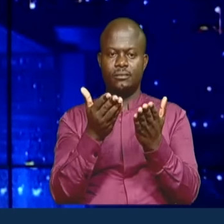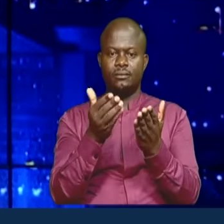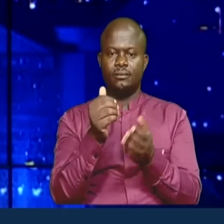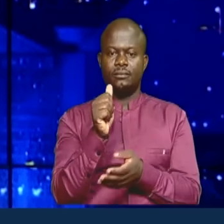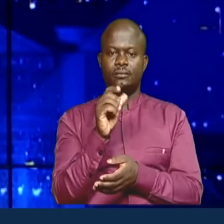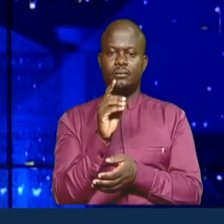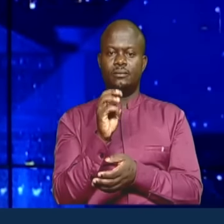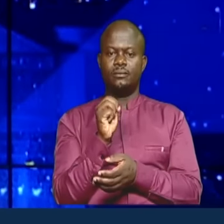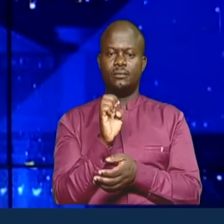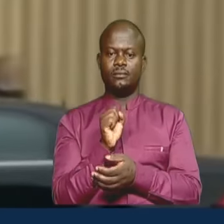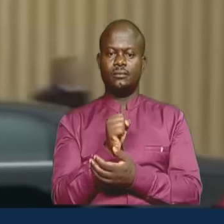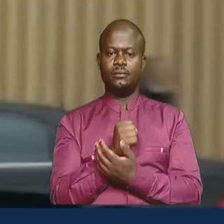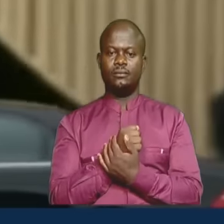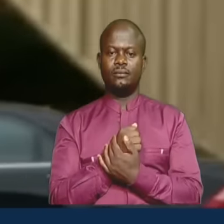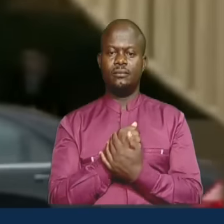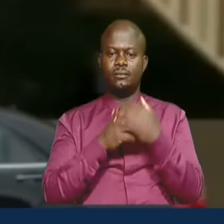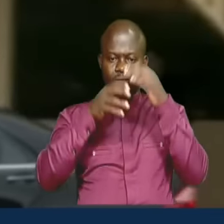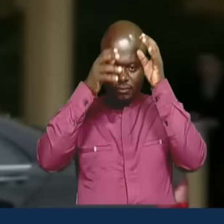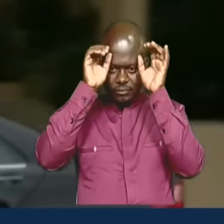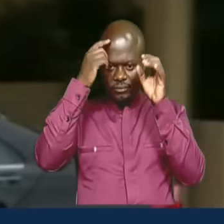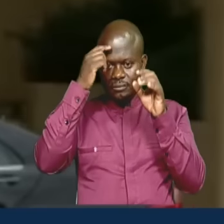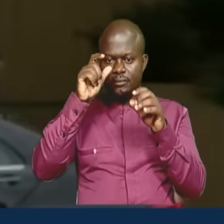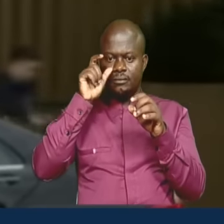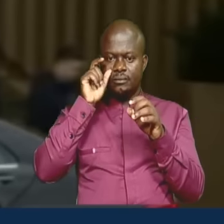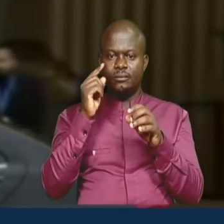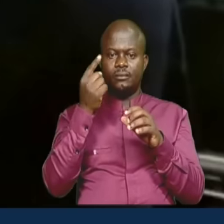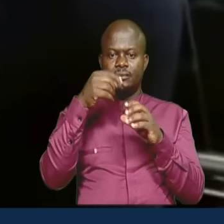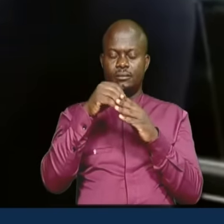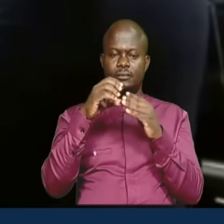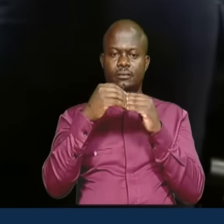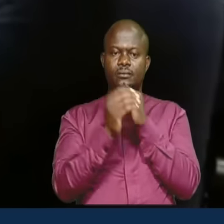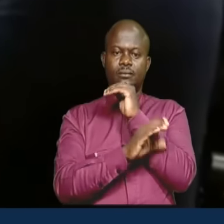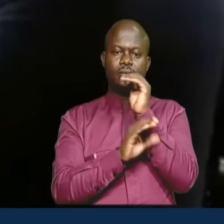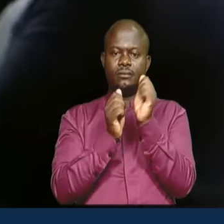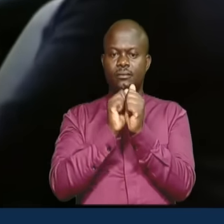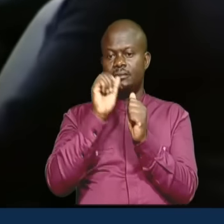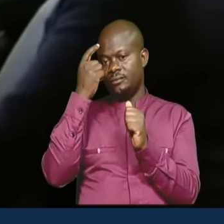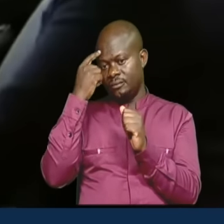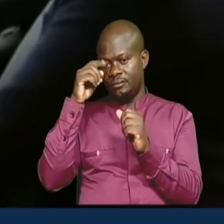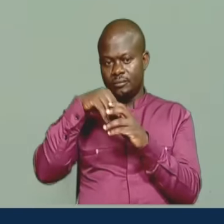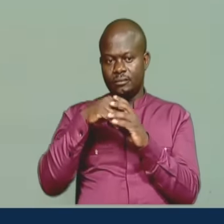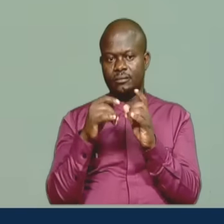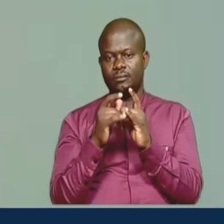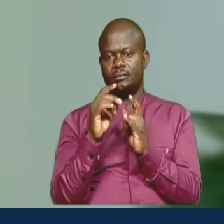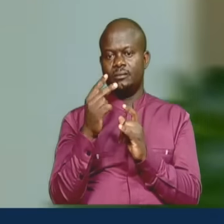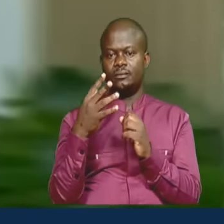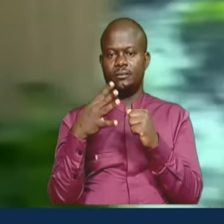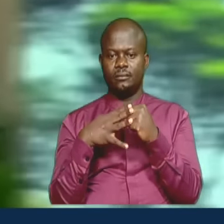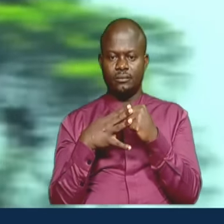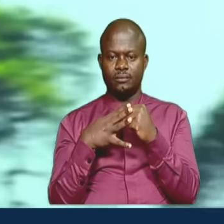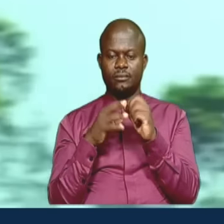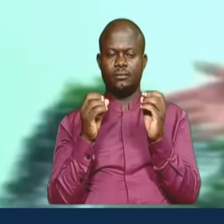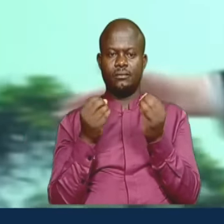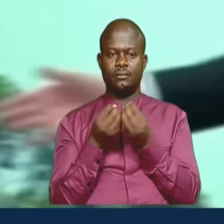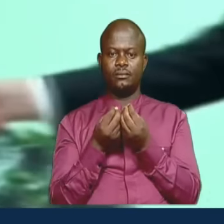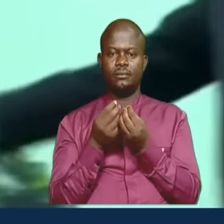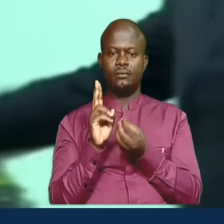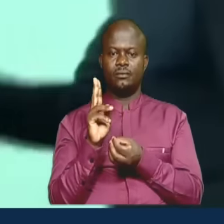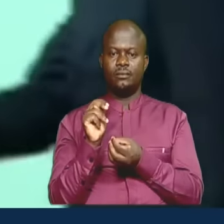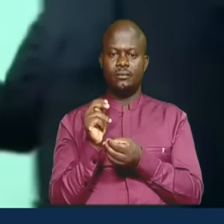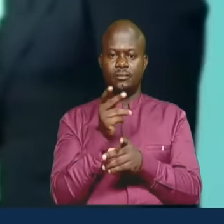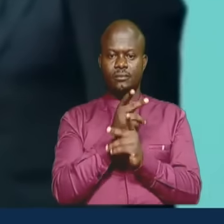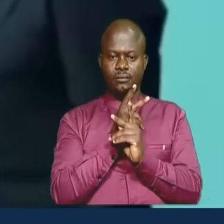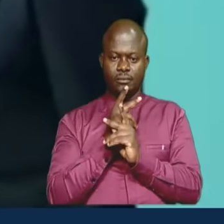Adams Kwizera. Perezida Paul Kagame n'umwe mu bakuru b'ibihugu na za guverinoma bitabiriye inama ya 29 y'umuryango w'abibumbye yiga ku